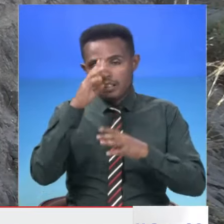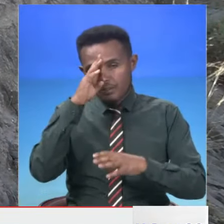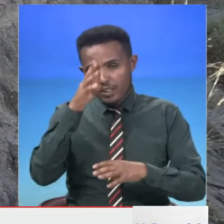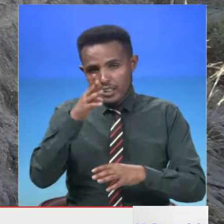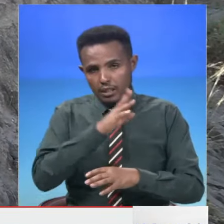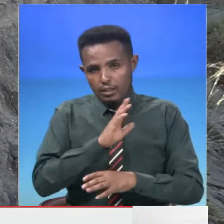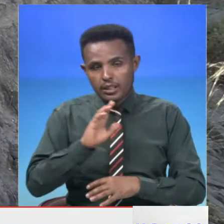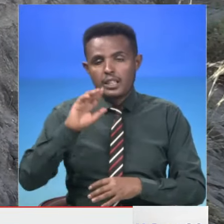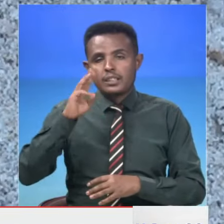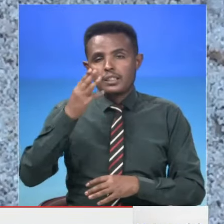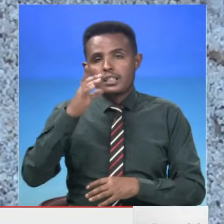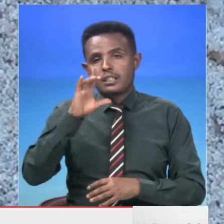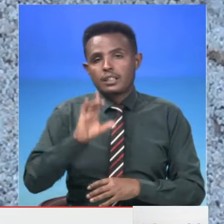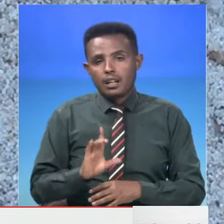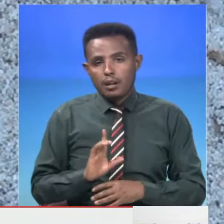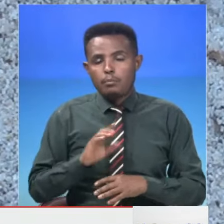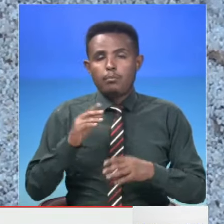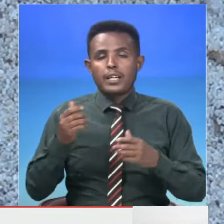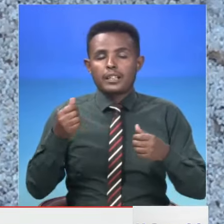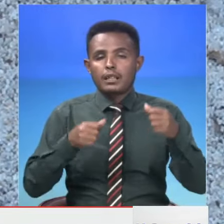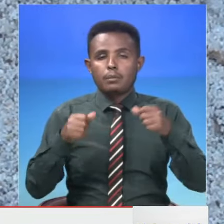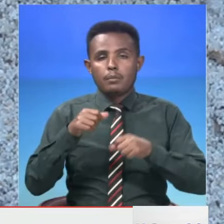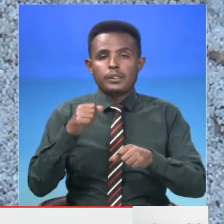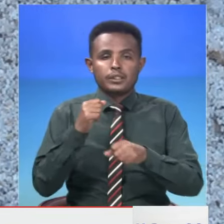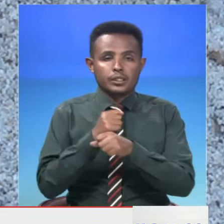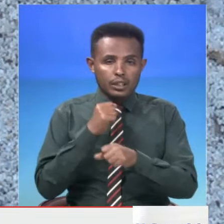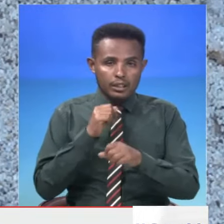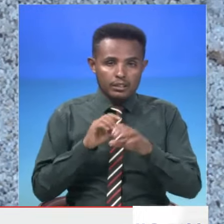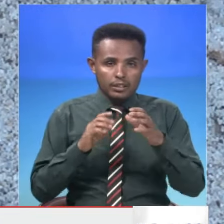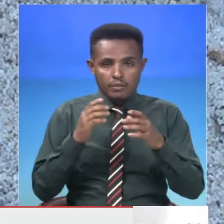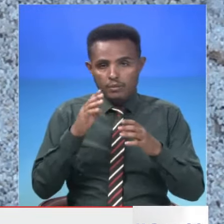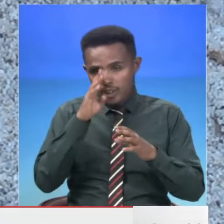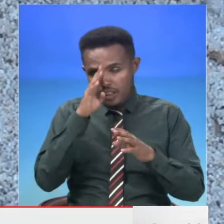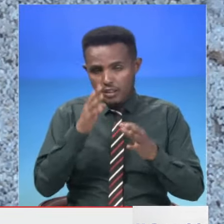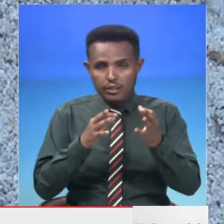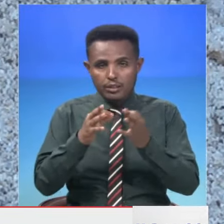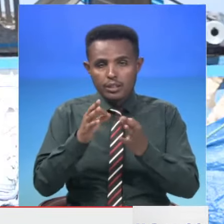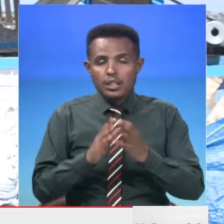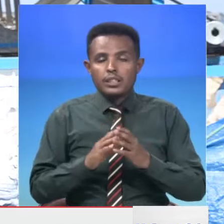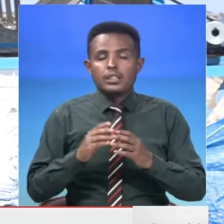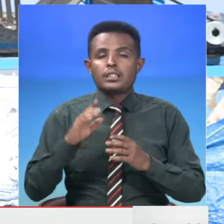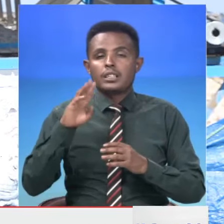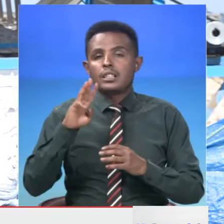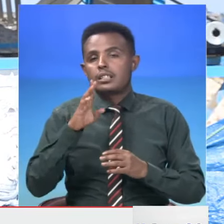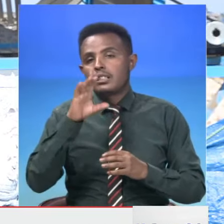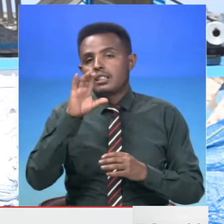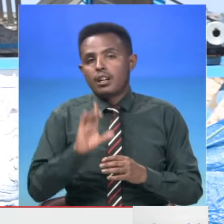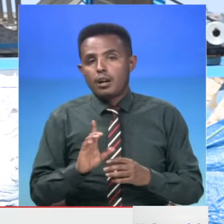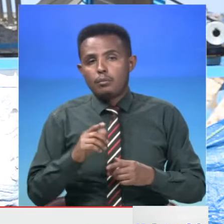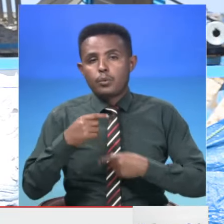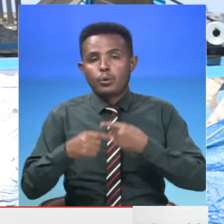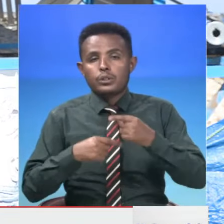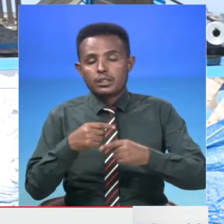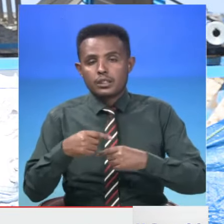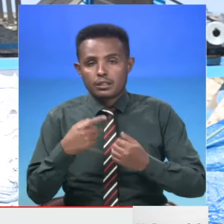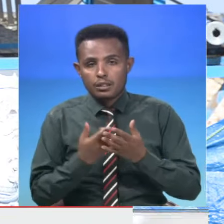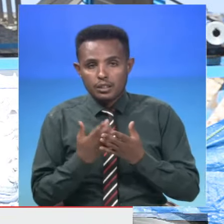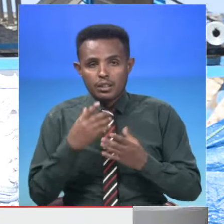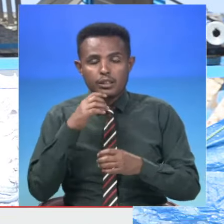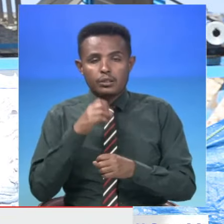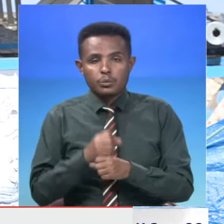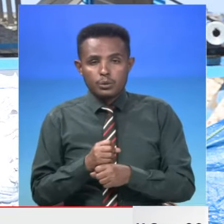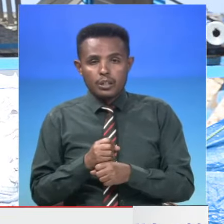በሲልካ ማቀነባበር የተሰማሩ አካላት ተናግረዋል። የምንሰራው ስራ ምንድነው? ከሲልካ ፕሮሰሲንግ ነው። እንደ ድርጅቱ ምፈልገው ማዕድን ይዞታ